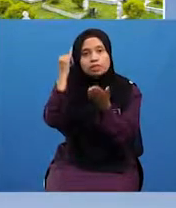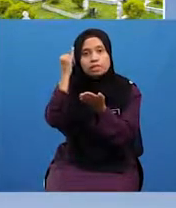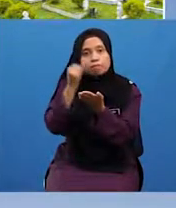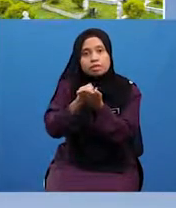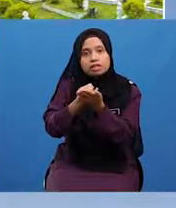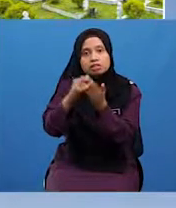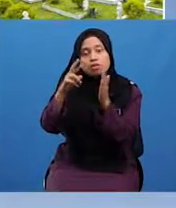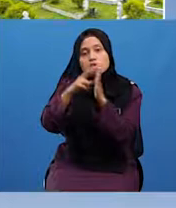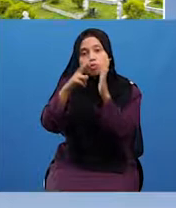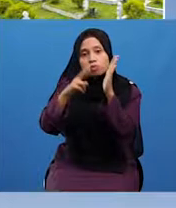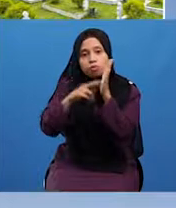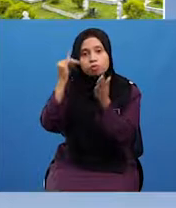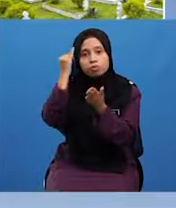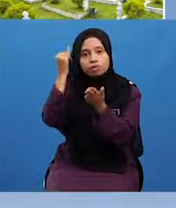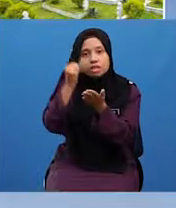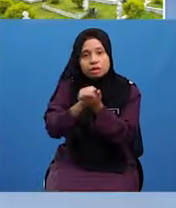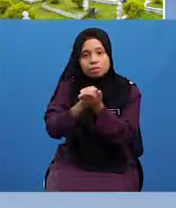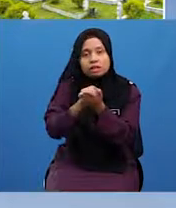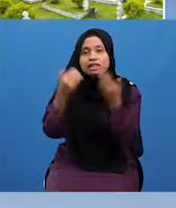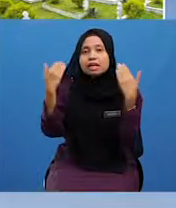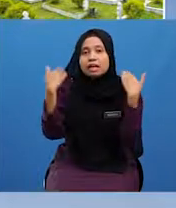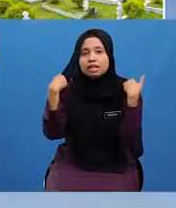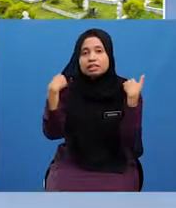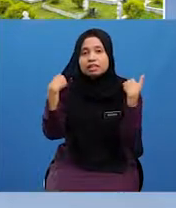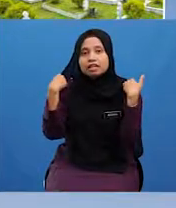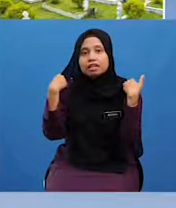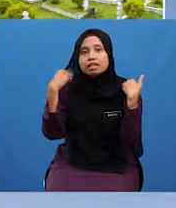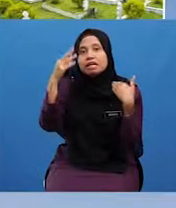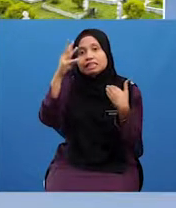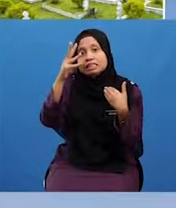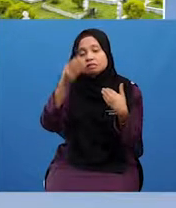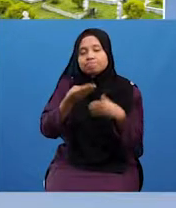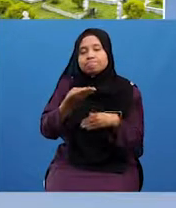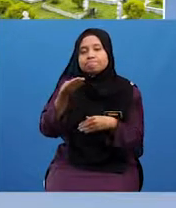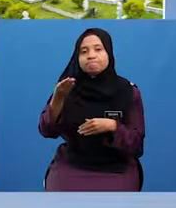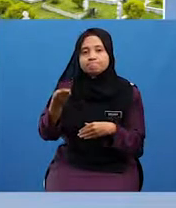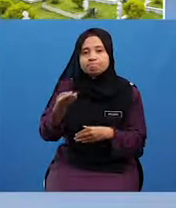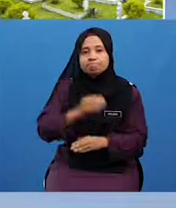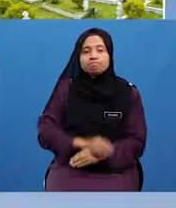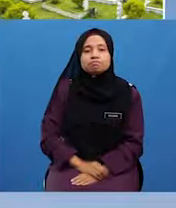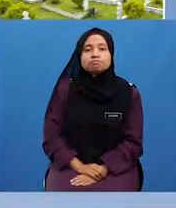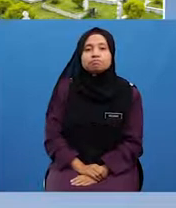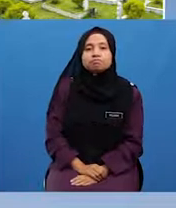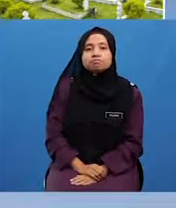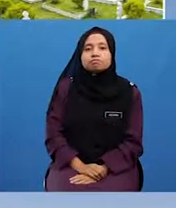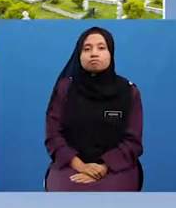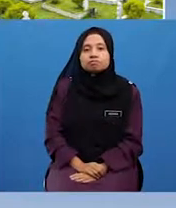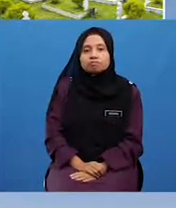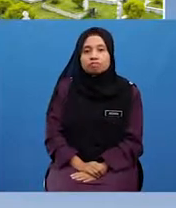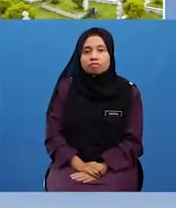iman. Rukun iman ada 6 perkara.